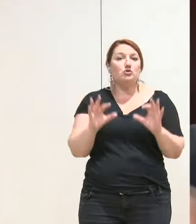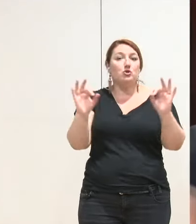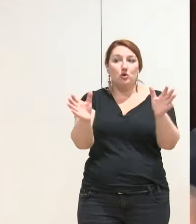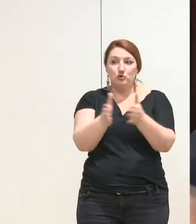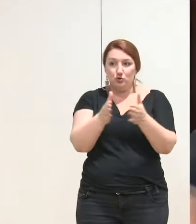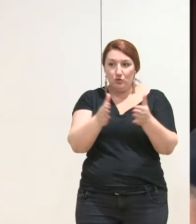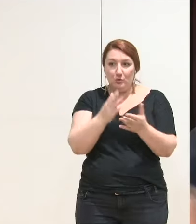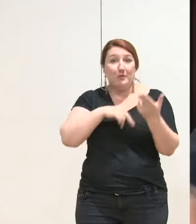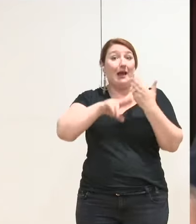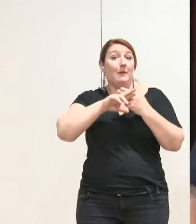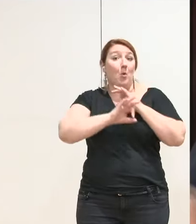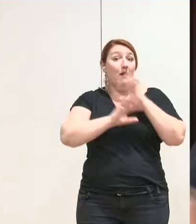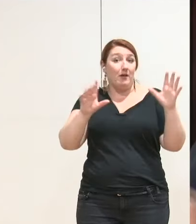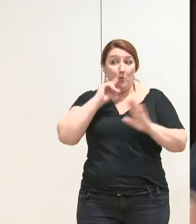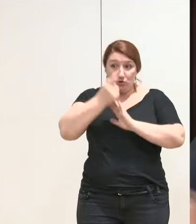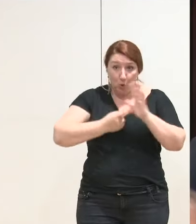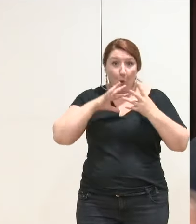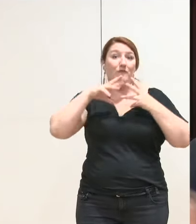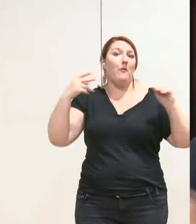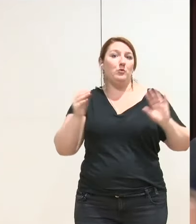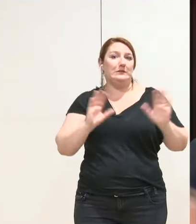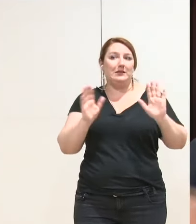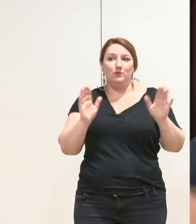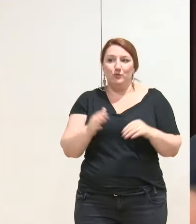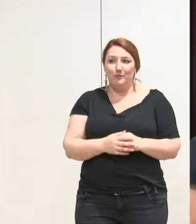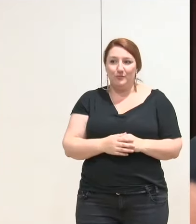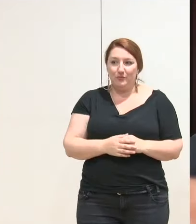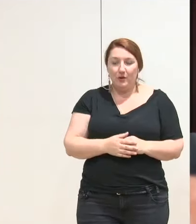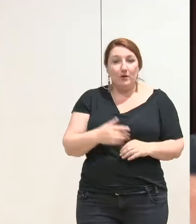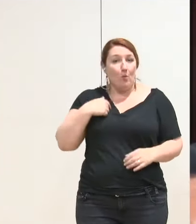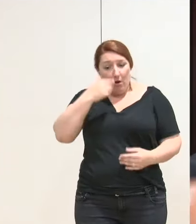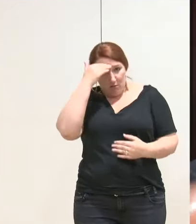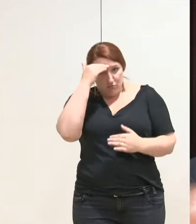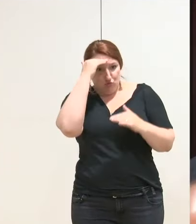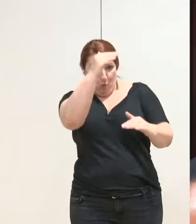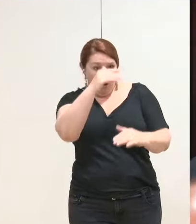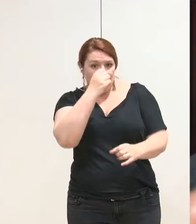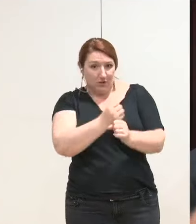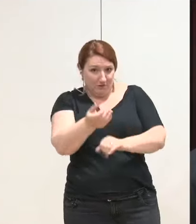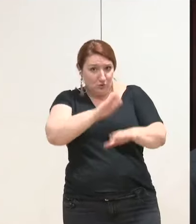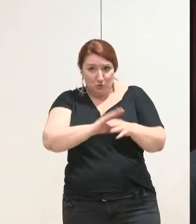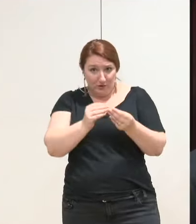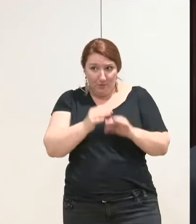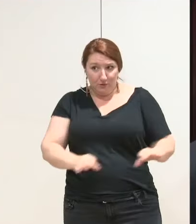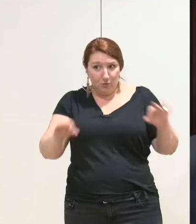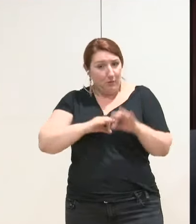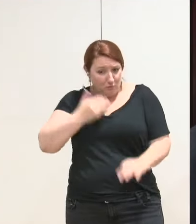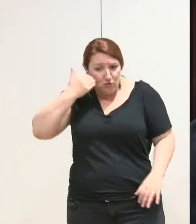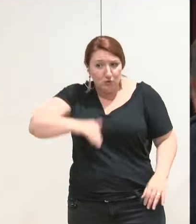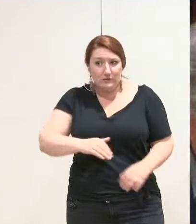et que je n'ai pas de réponse je le reformule mais c'est tout je veux dire je moi je crois que vous travaillez sur ce dossier il y a pas de problème pour